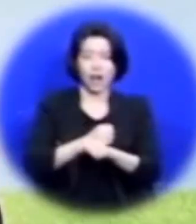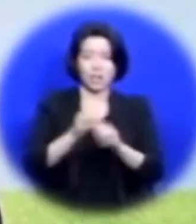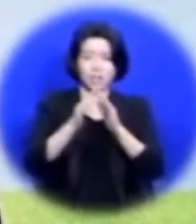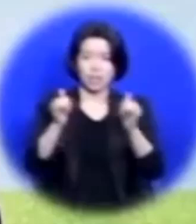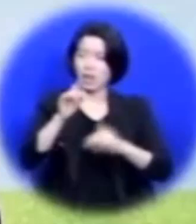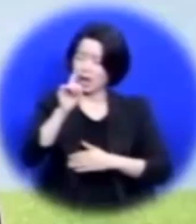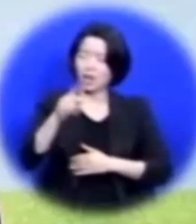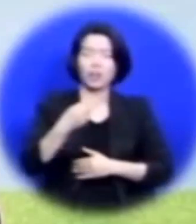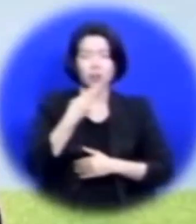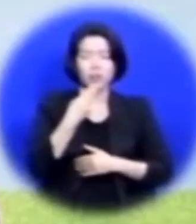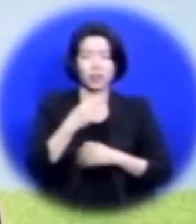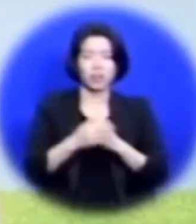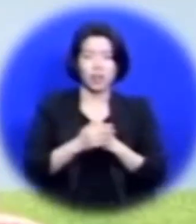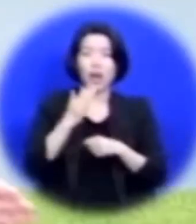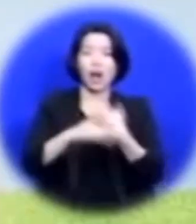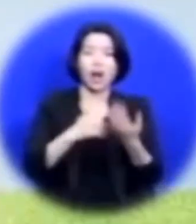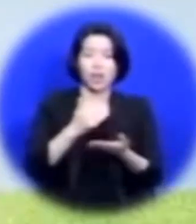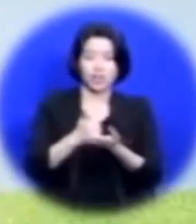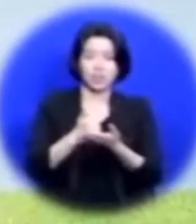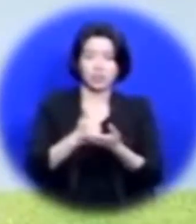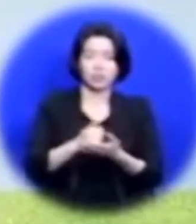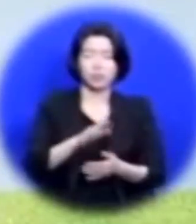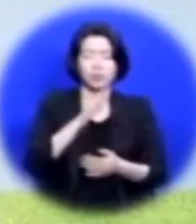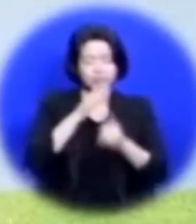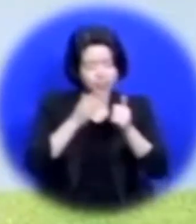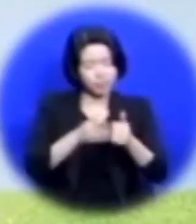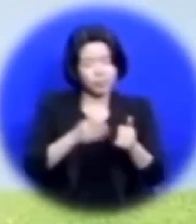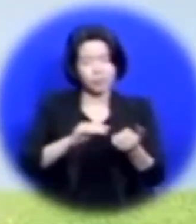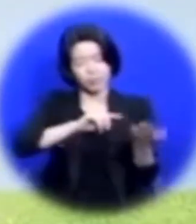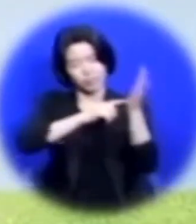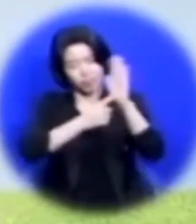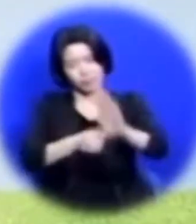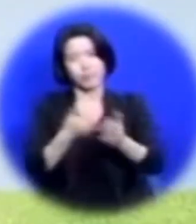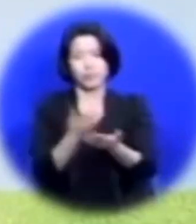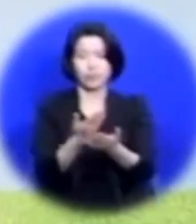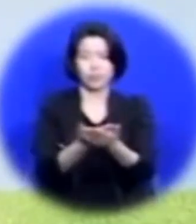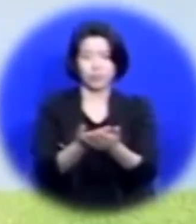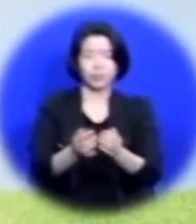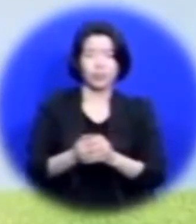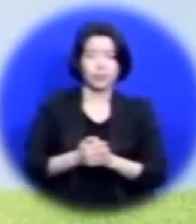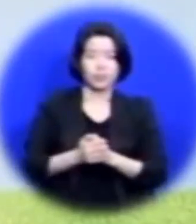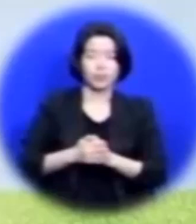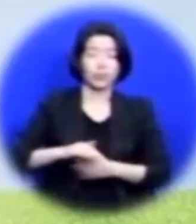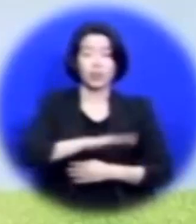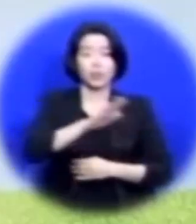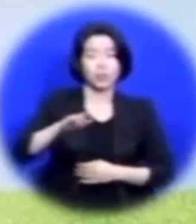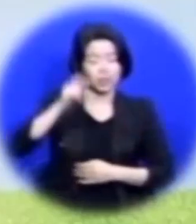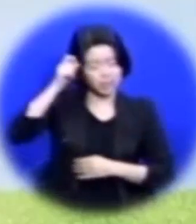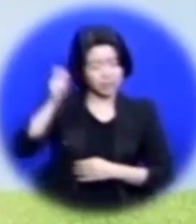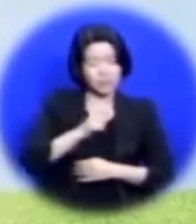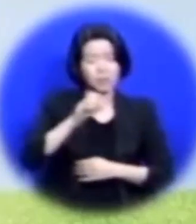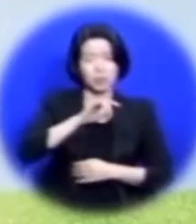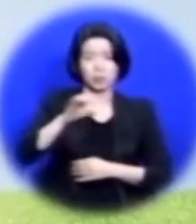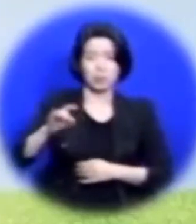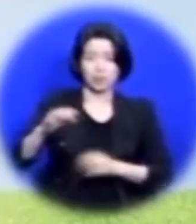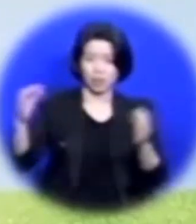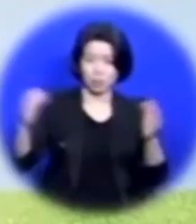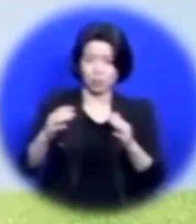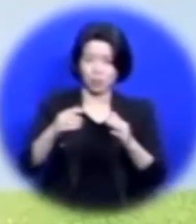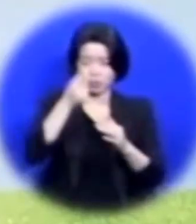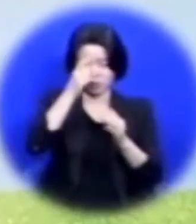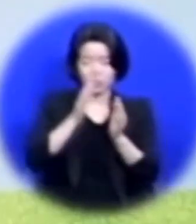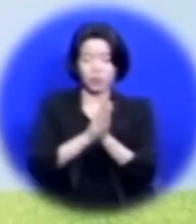없습니다 하나님 제발 좀 드러나 주십시오 우리가 새벽마다 모여서 기도하는